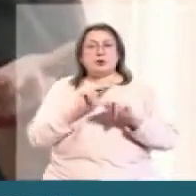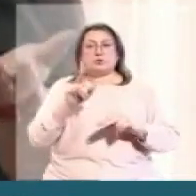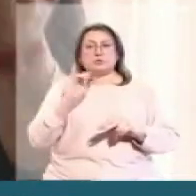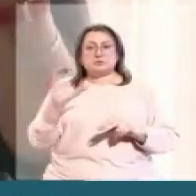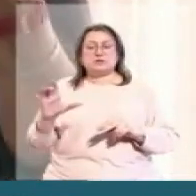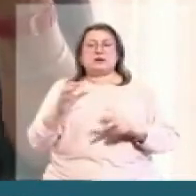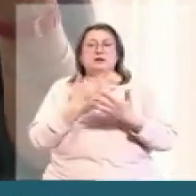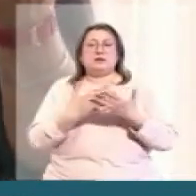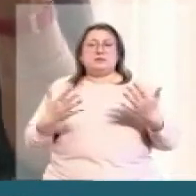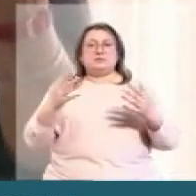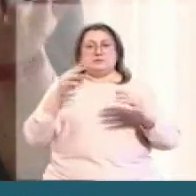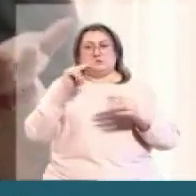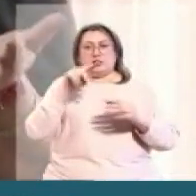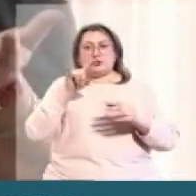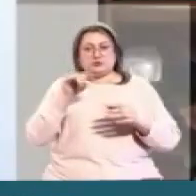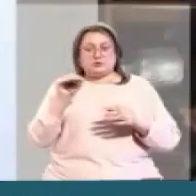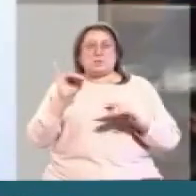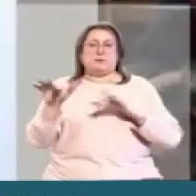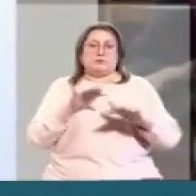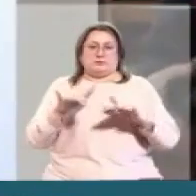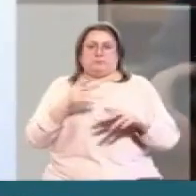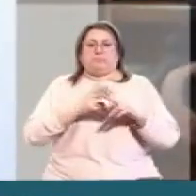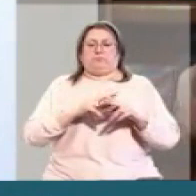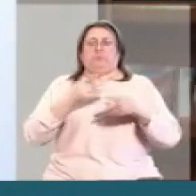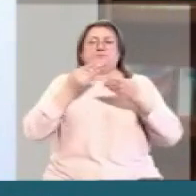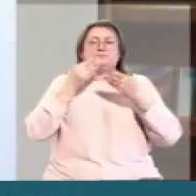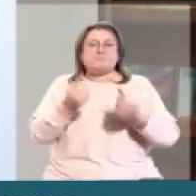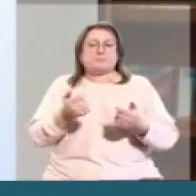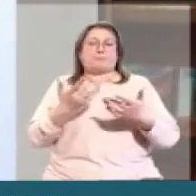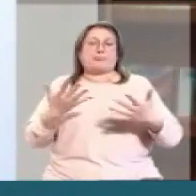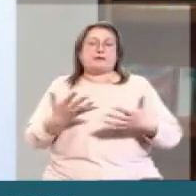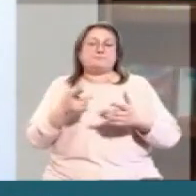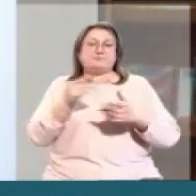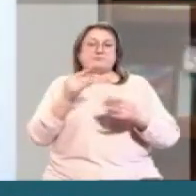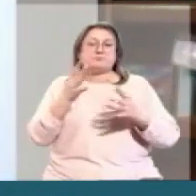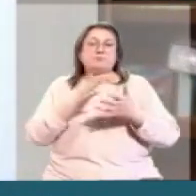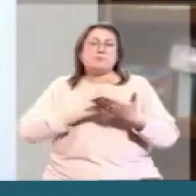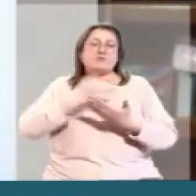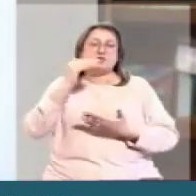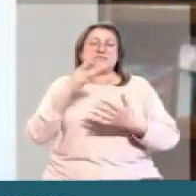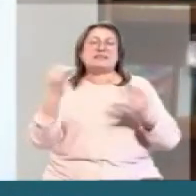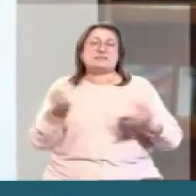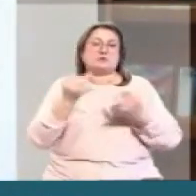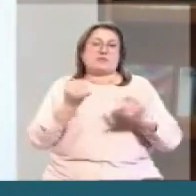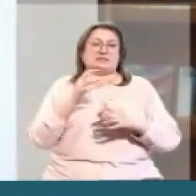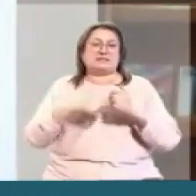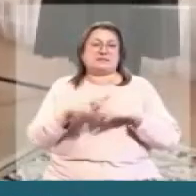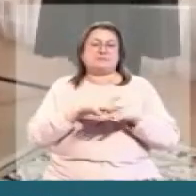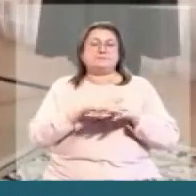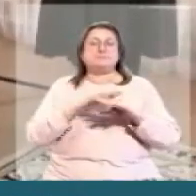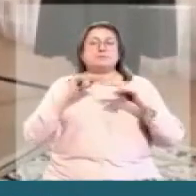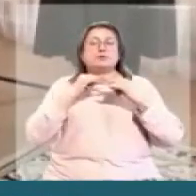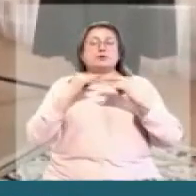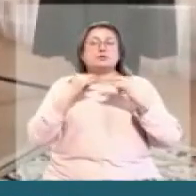курсы, различные челленджи и мероприятия создают мотивацию и повышают заинтересованность среди населения. Круглые